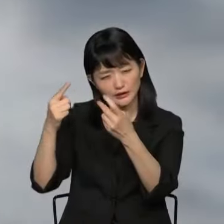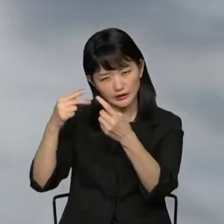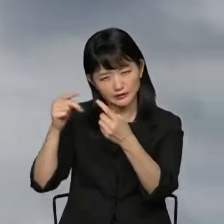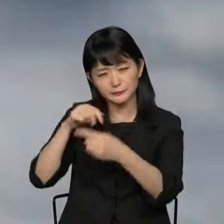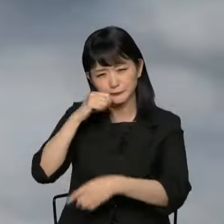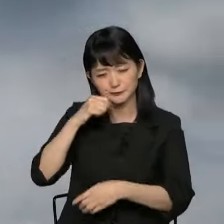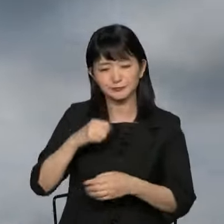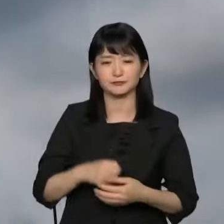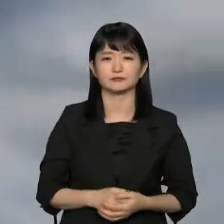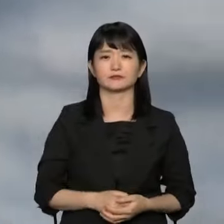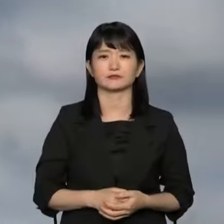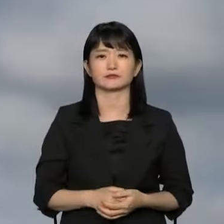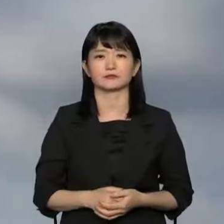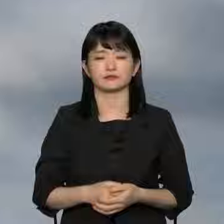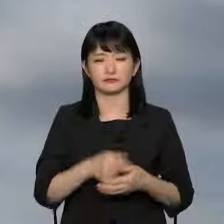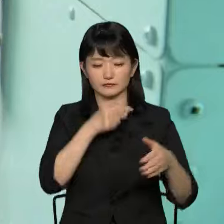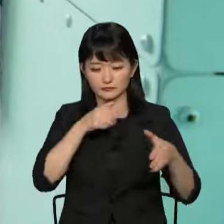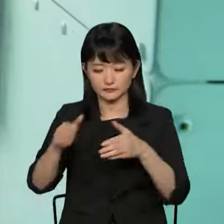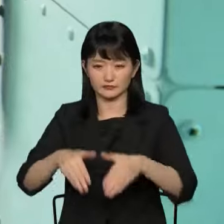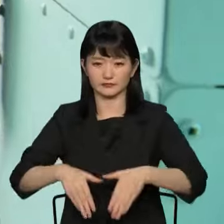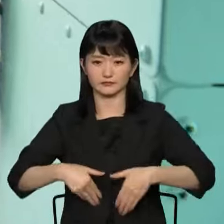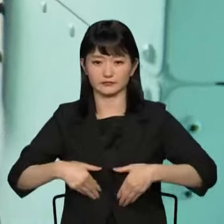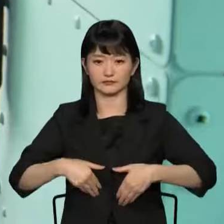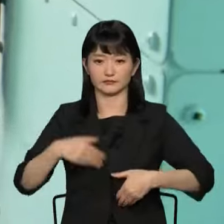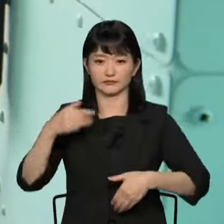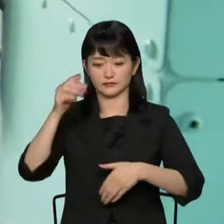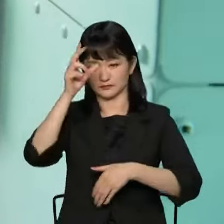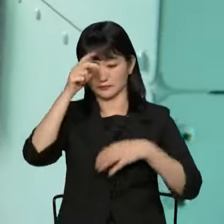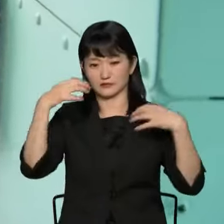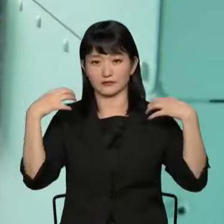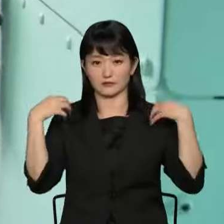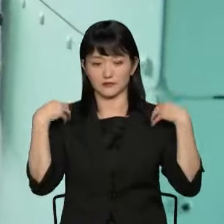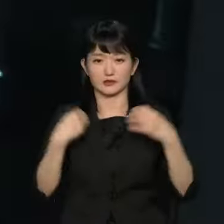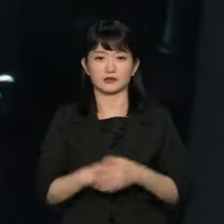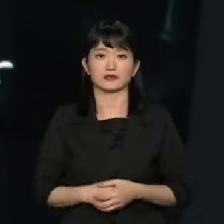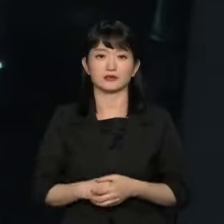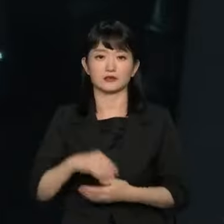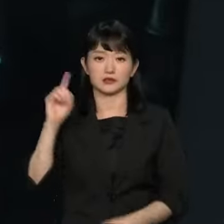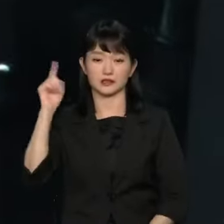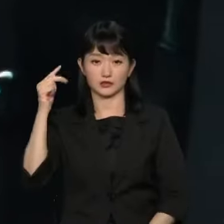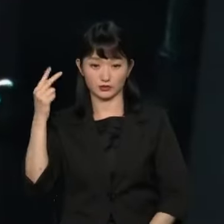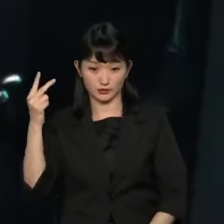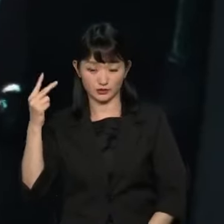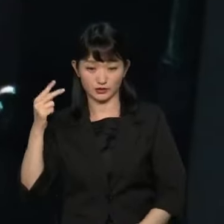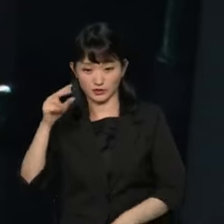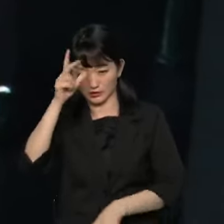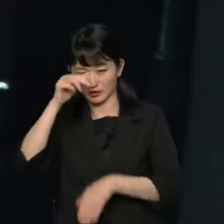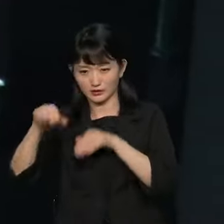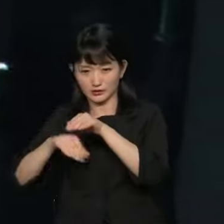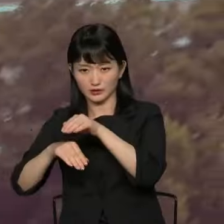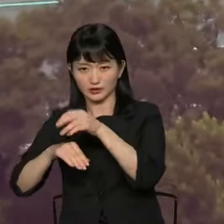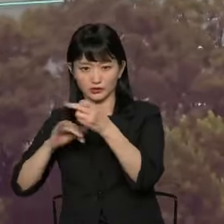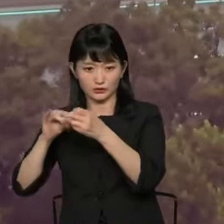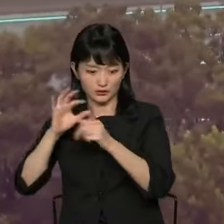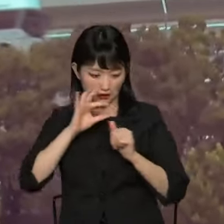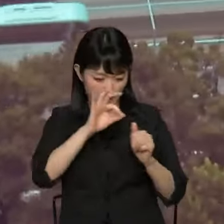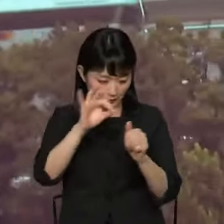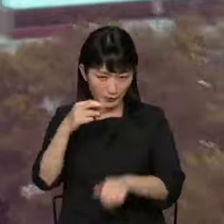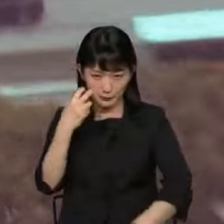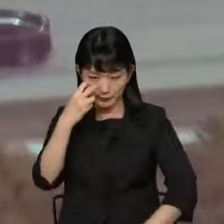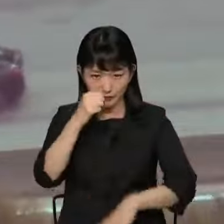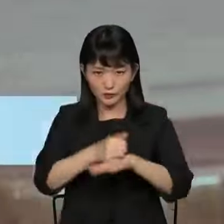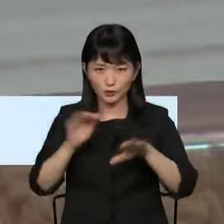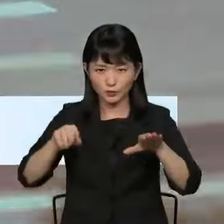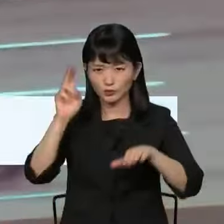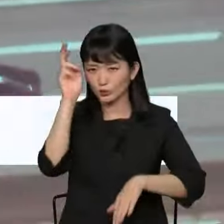경기 남부경찰청 고속도로 순찰대가 헬기 2대와 순찰차 18대 등을 동원해 단속을 벌인 결과 오늘 오전